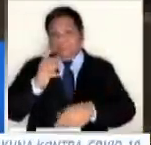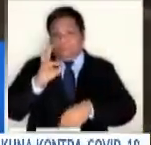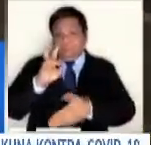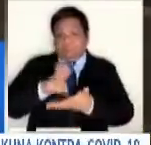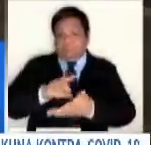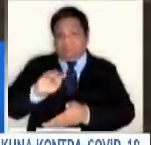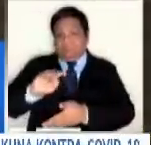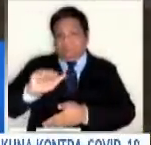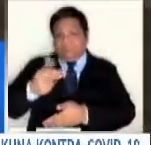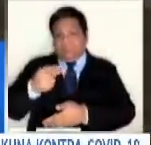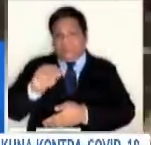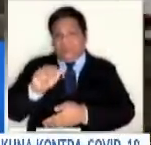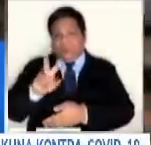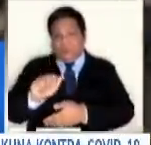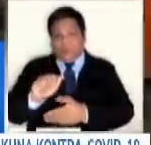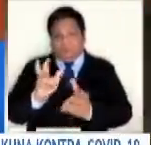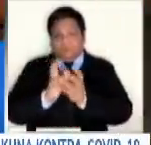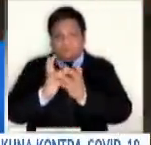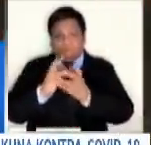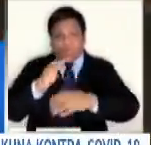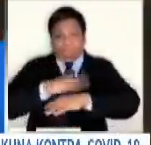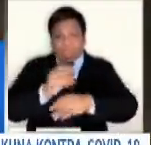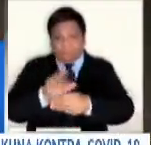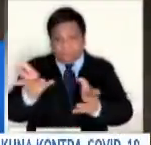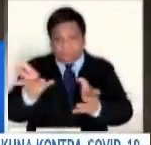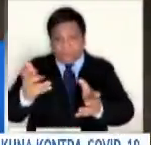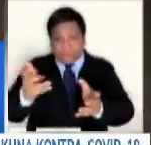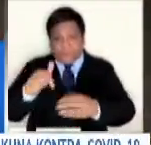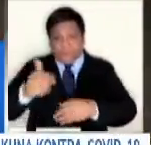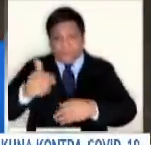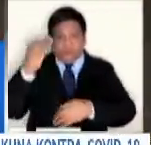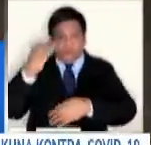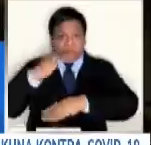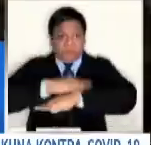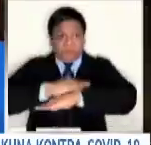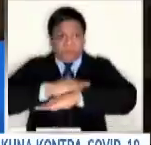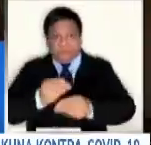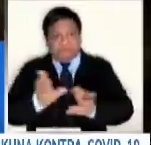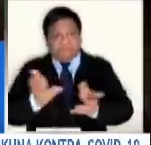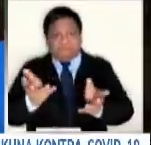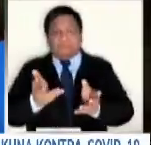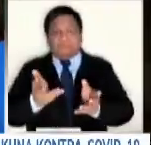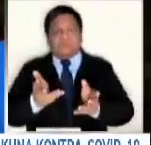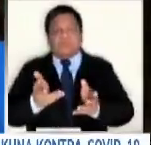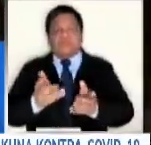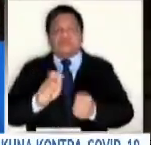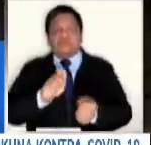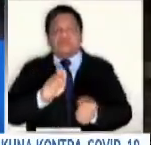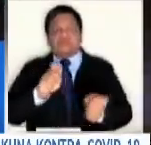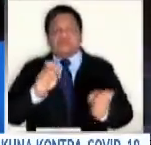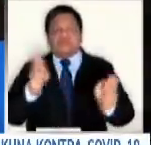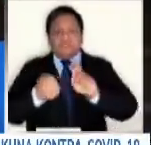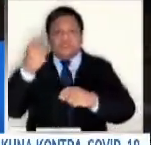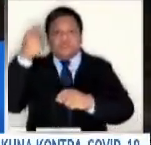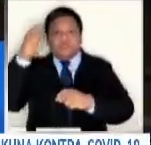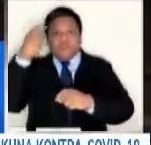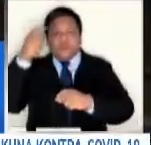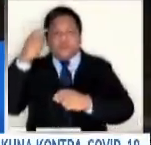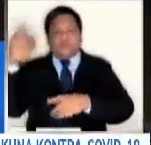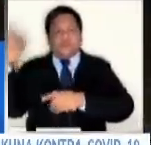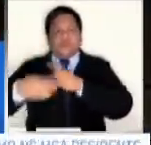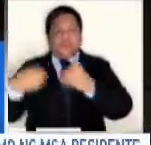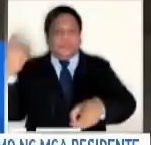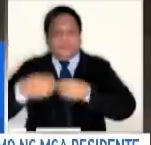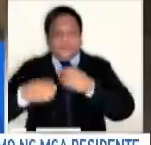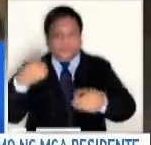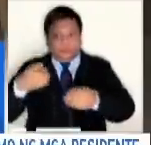magiging donation drop-off center na ang bagong lokasyon ng pantry. Dadalhin na lang daw ang mga pagkain at dry goods sa mga barangay sa Diliman kung